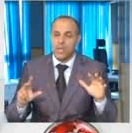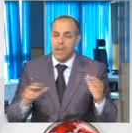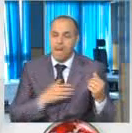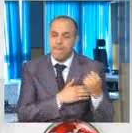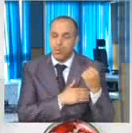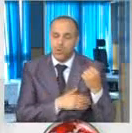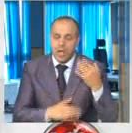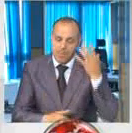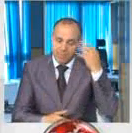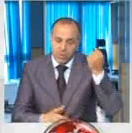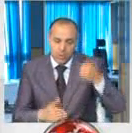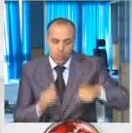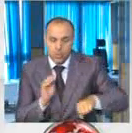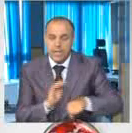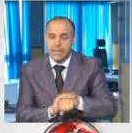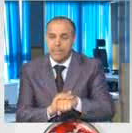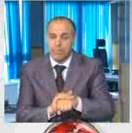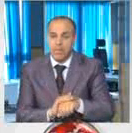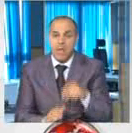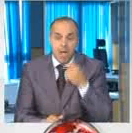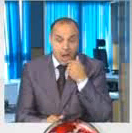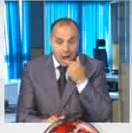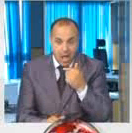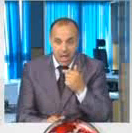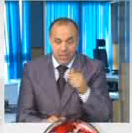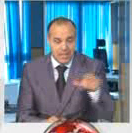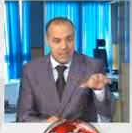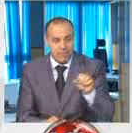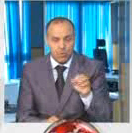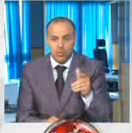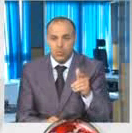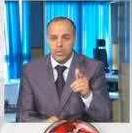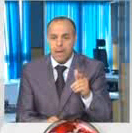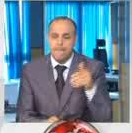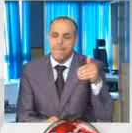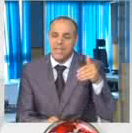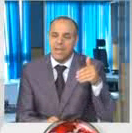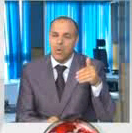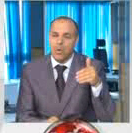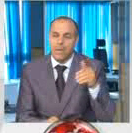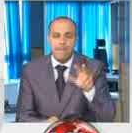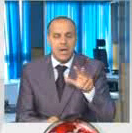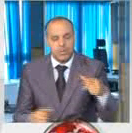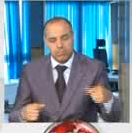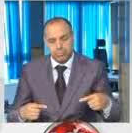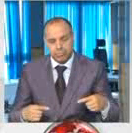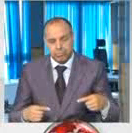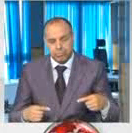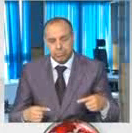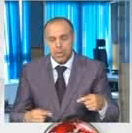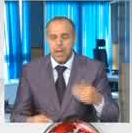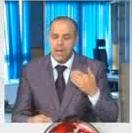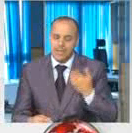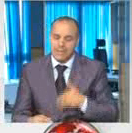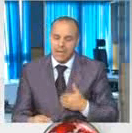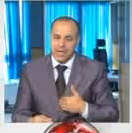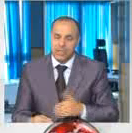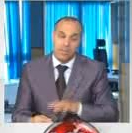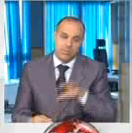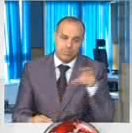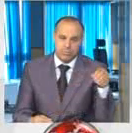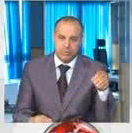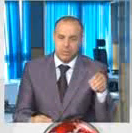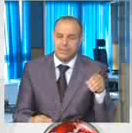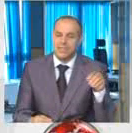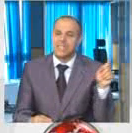بطولة الرابطة المحترفة لكرة القدم، ويستضيف فيها نجم المتلوي الملعب التونسي، وينزل الترجي الرياضي التونسي ضيفا على